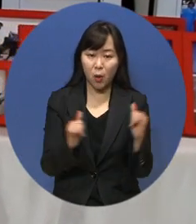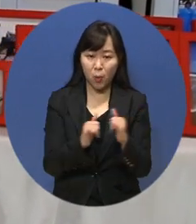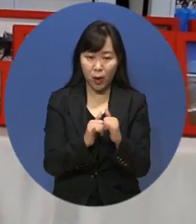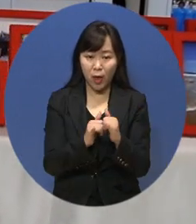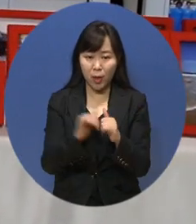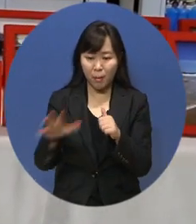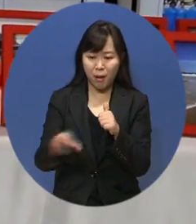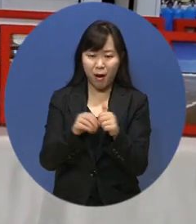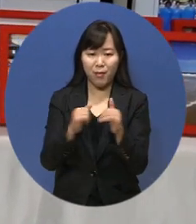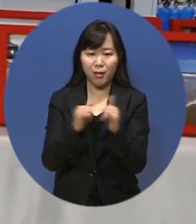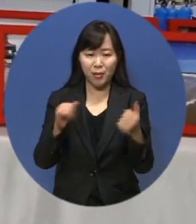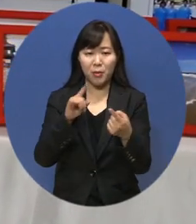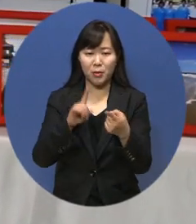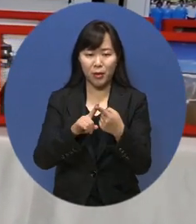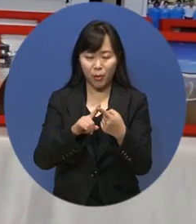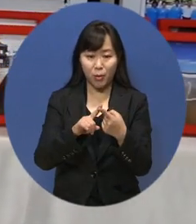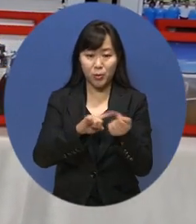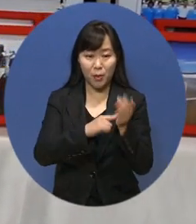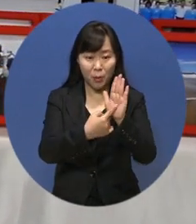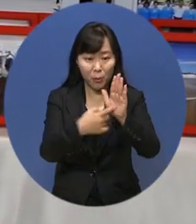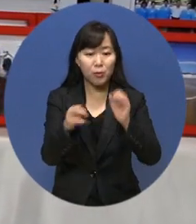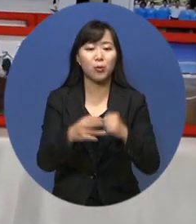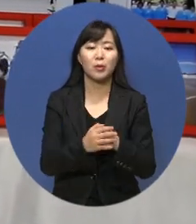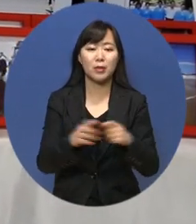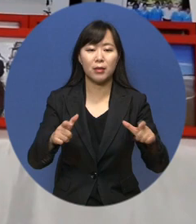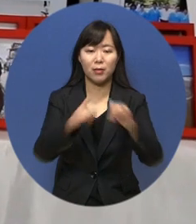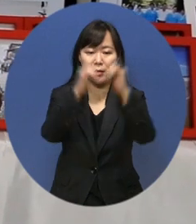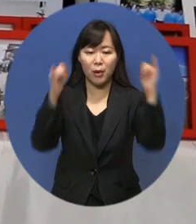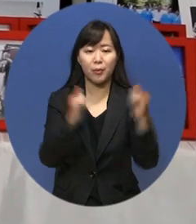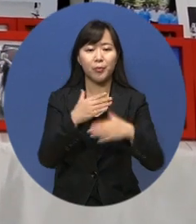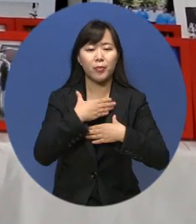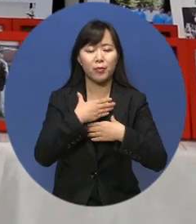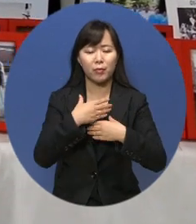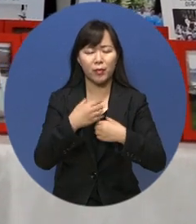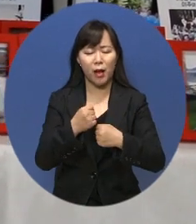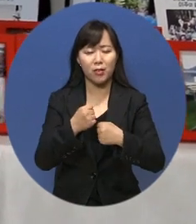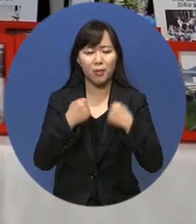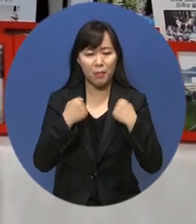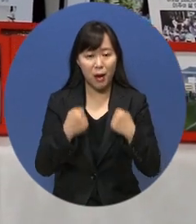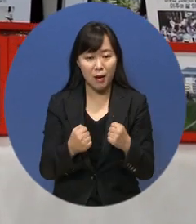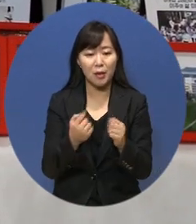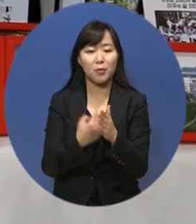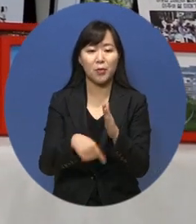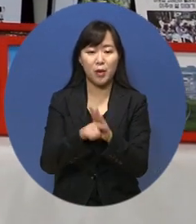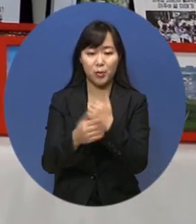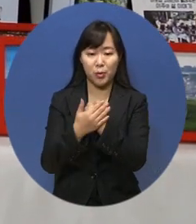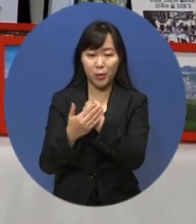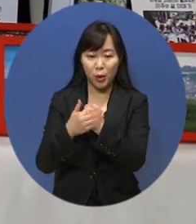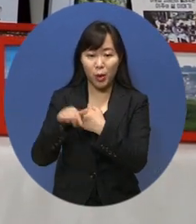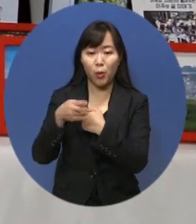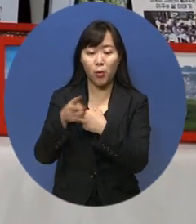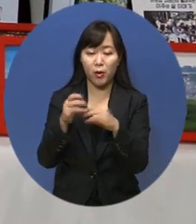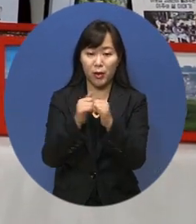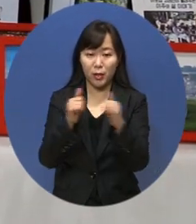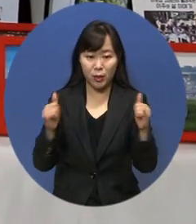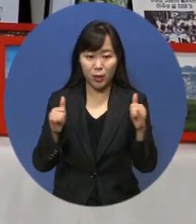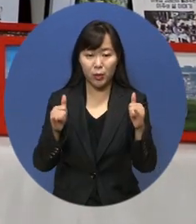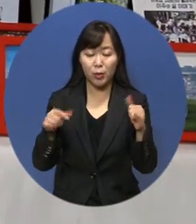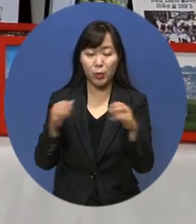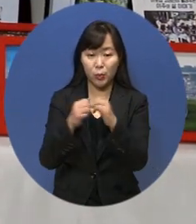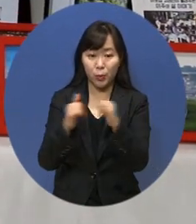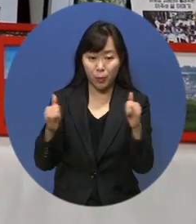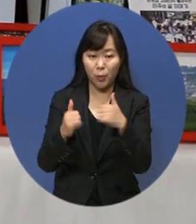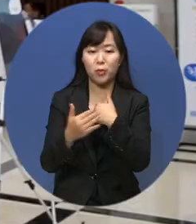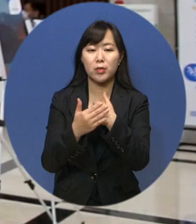동질감을 부여하고 지역사회 안정적 정착을 돕는 고려인 동포 정착 쩐 사업의